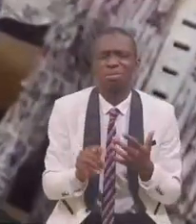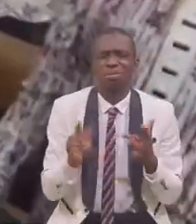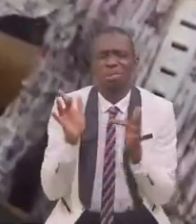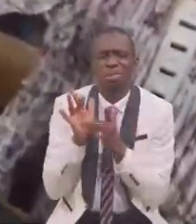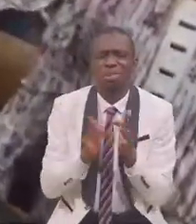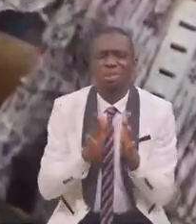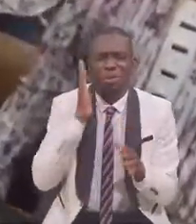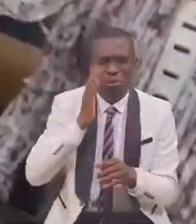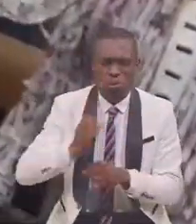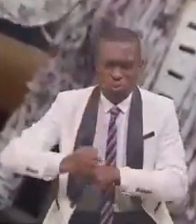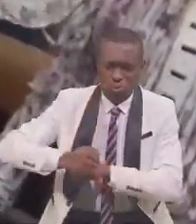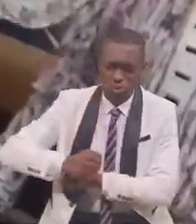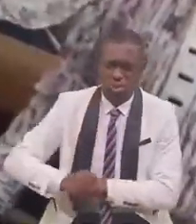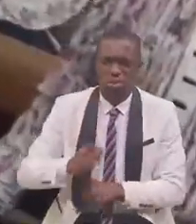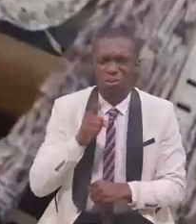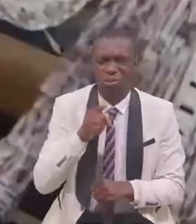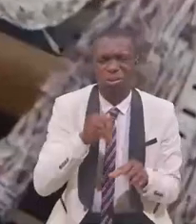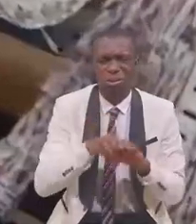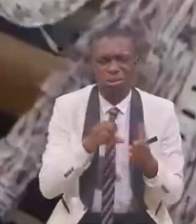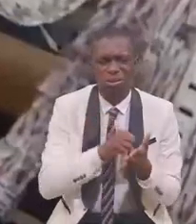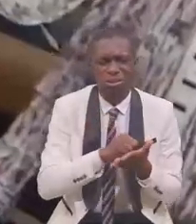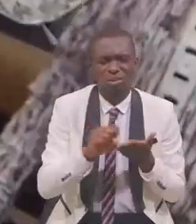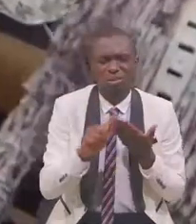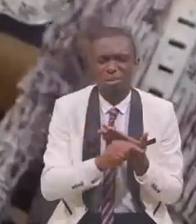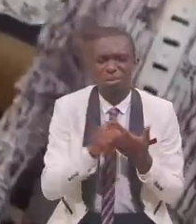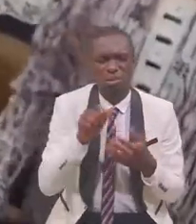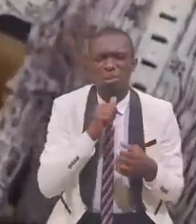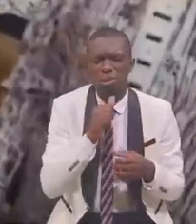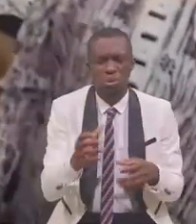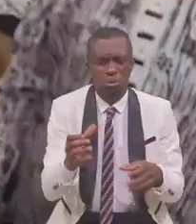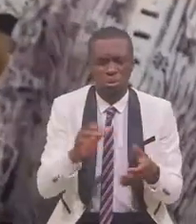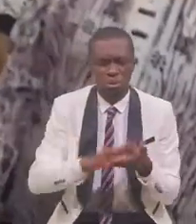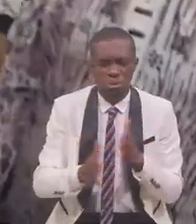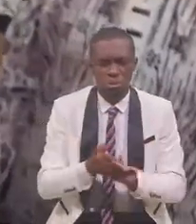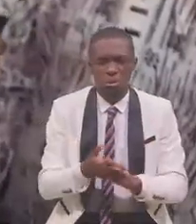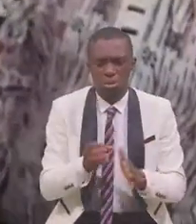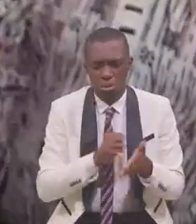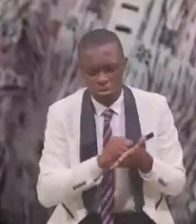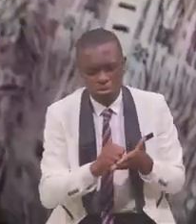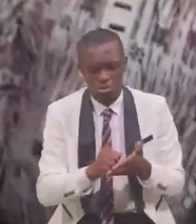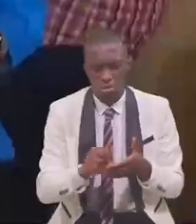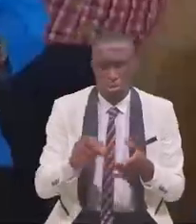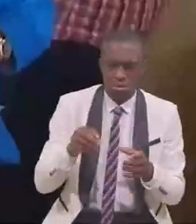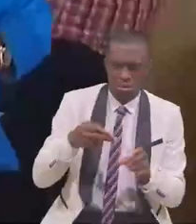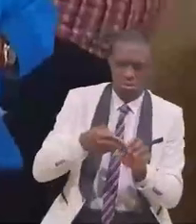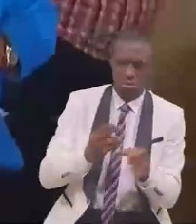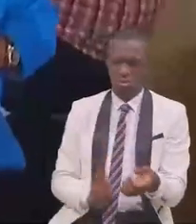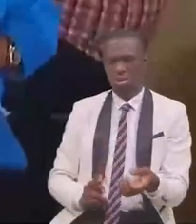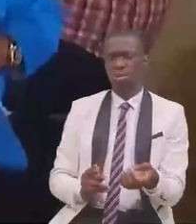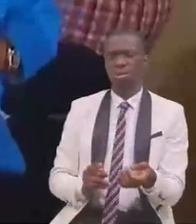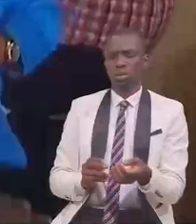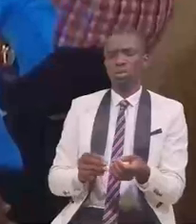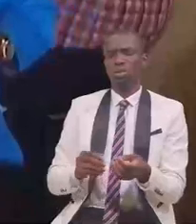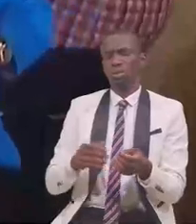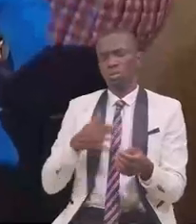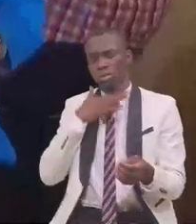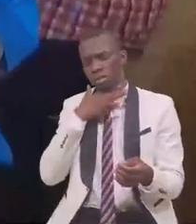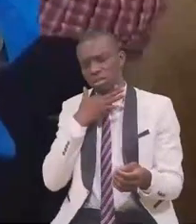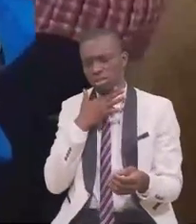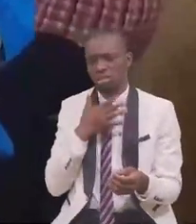que vous ne recevez pas ça et la perdez. Où que vous trouvez, que la grâce de Dieu